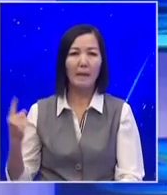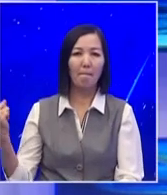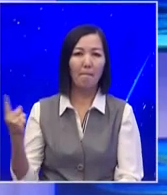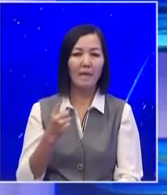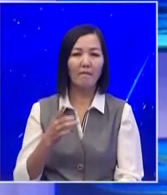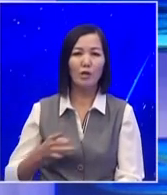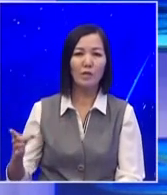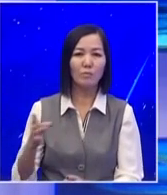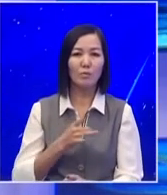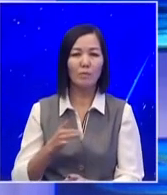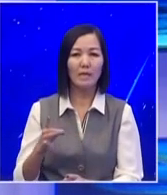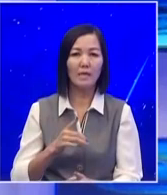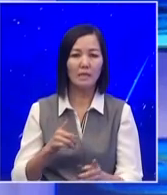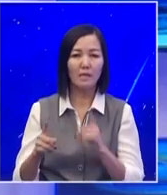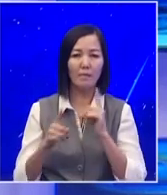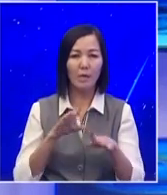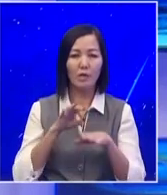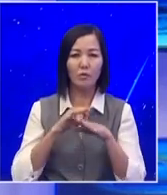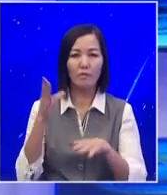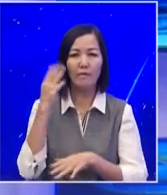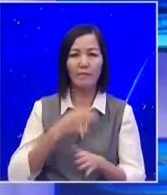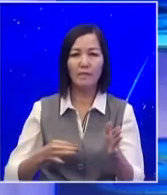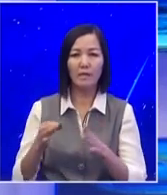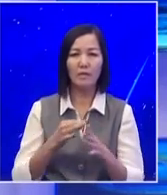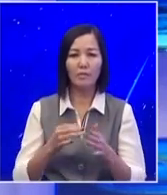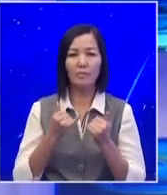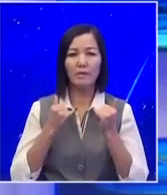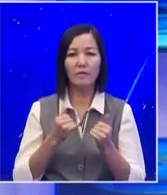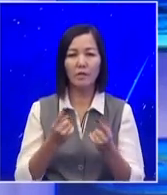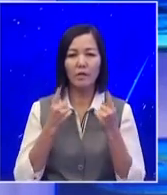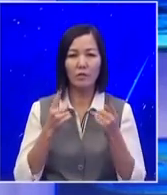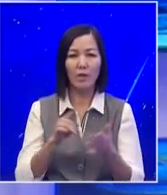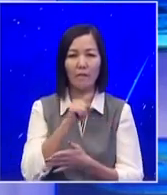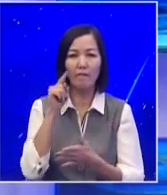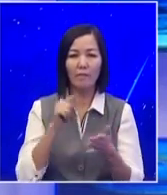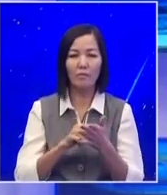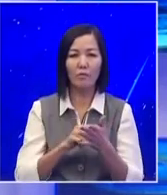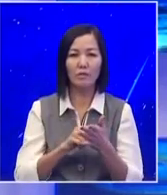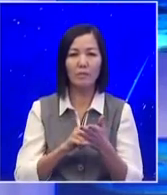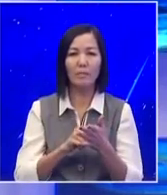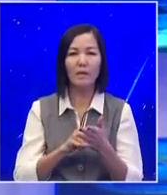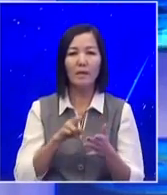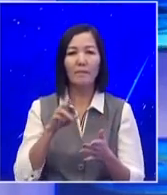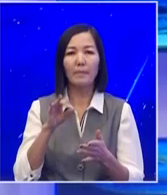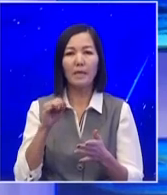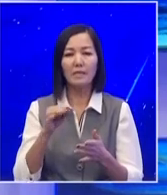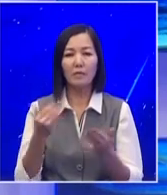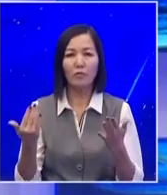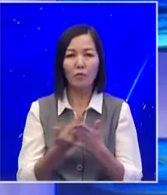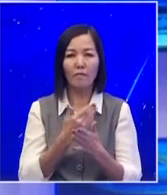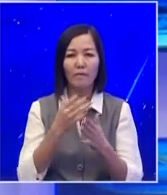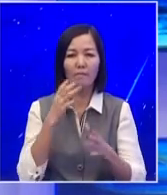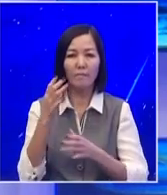Первый республиканский пресс-саммит прошел в Алматинской области. Он посвящен актуальным вопросам роли прессы в современном мире.